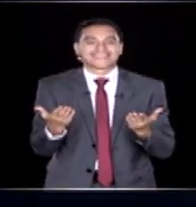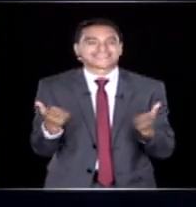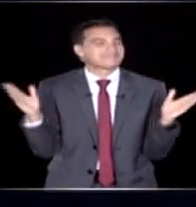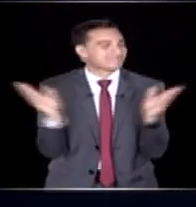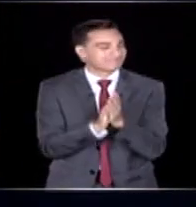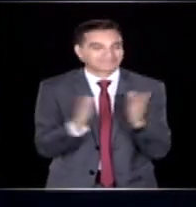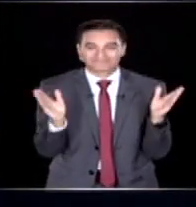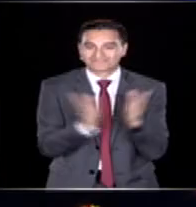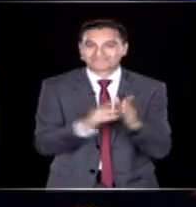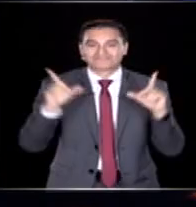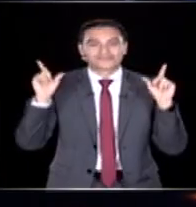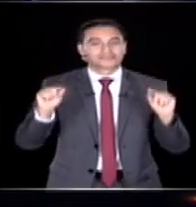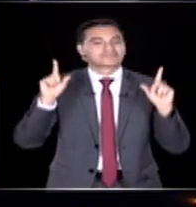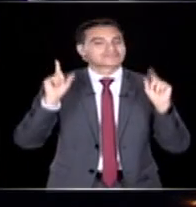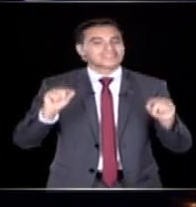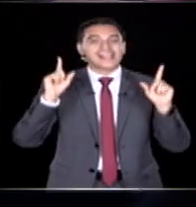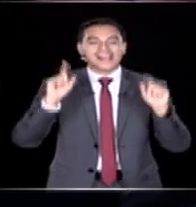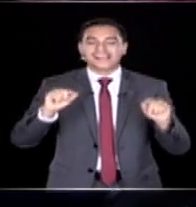عظيم عظيم.